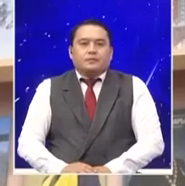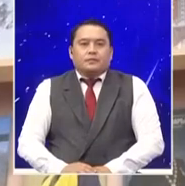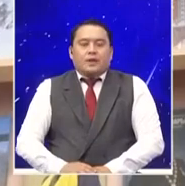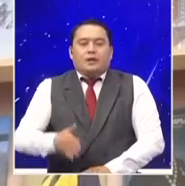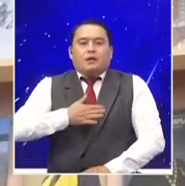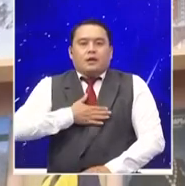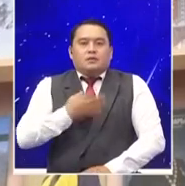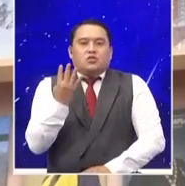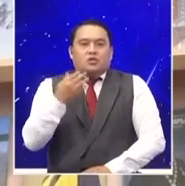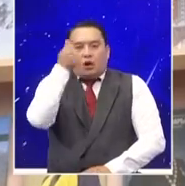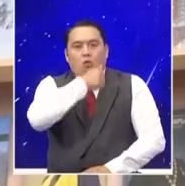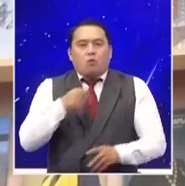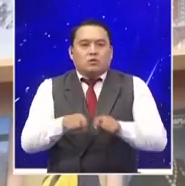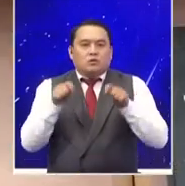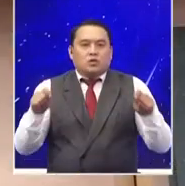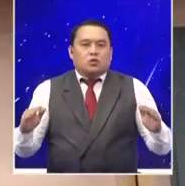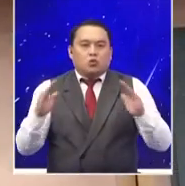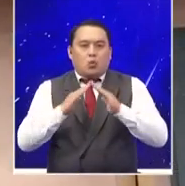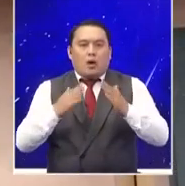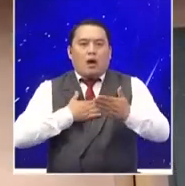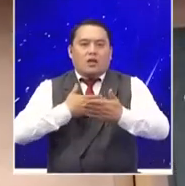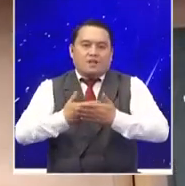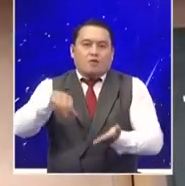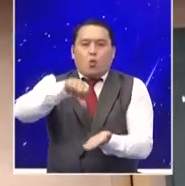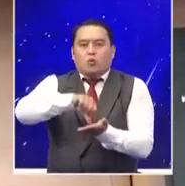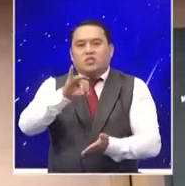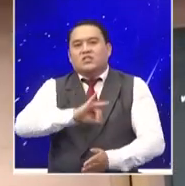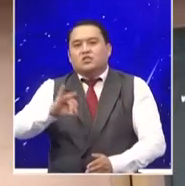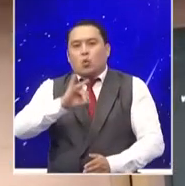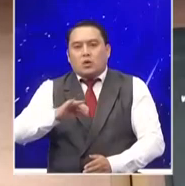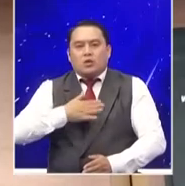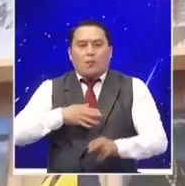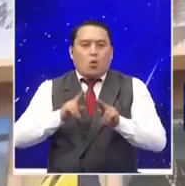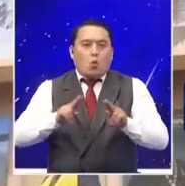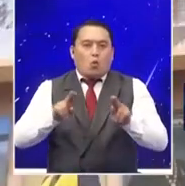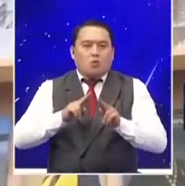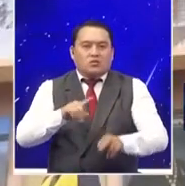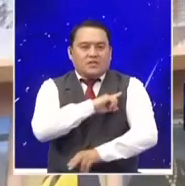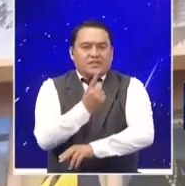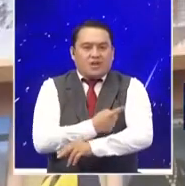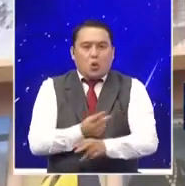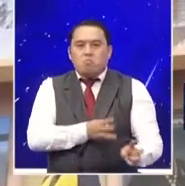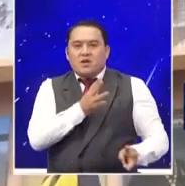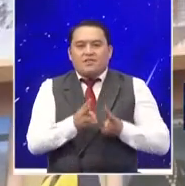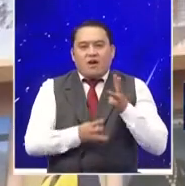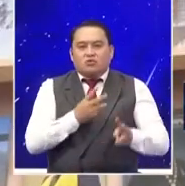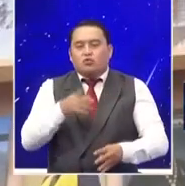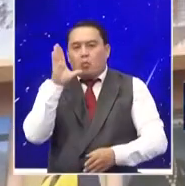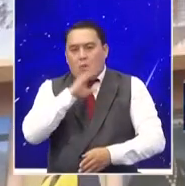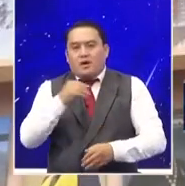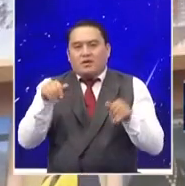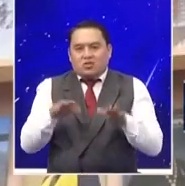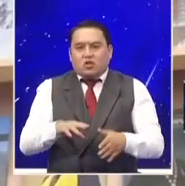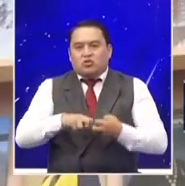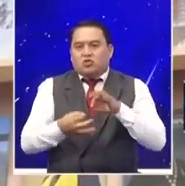За 4 года со дня открытия Дома школьников я активно посещаю уроки истории. Наш преподаватель дает нам сильную мотивацию, чтобы мы могли решать